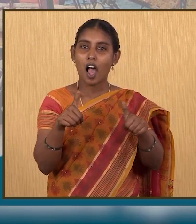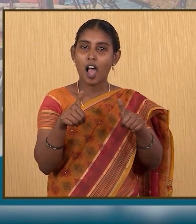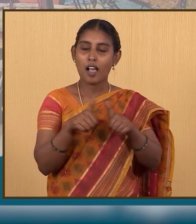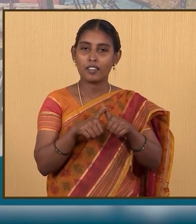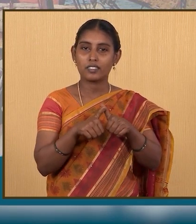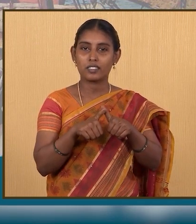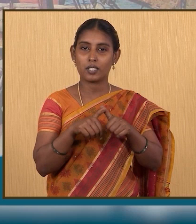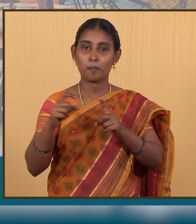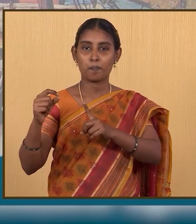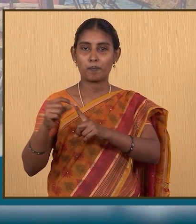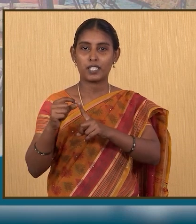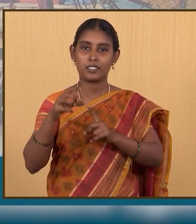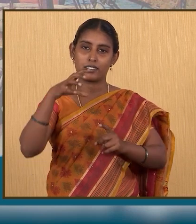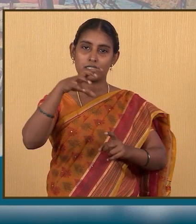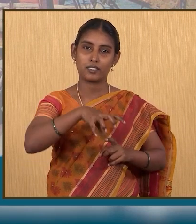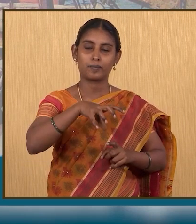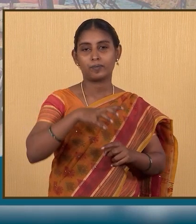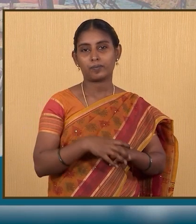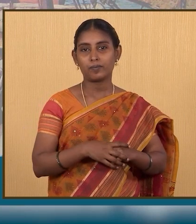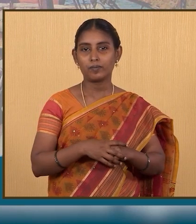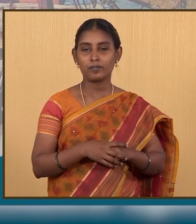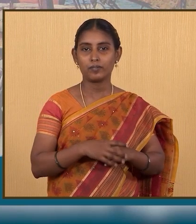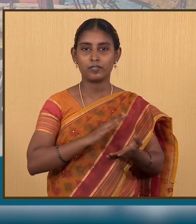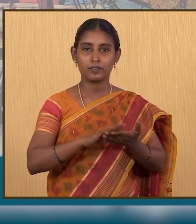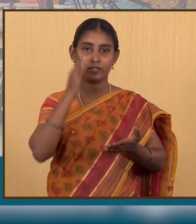தங்கியிருப்பார். யார், சர் தாமஸ் ரோ.